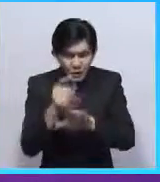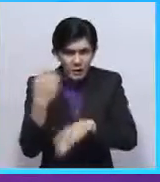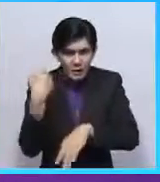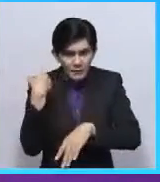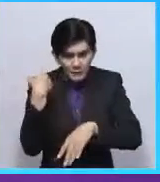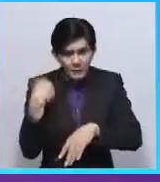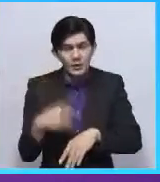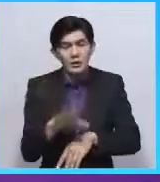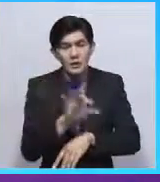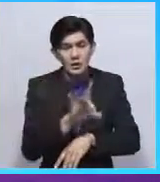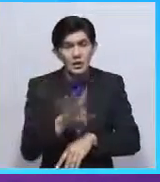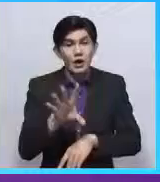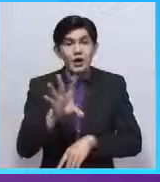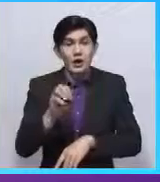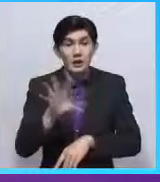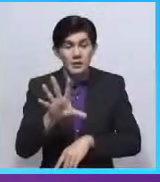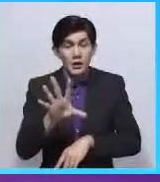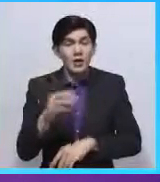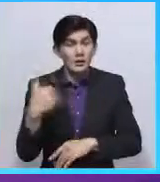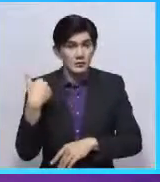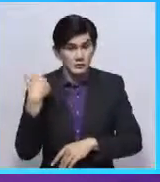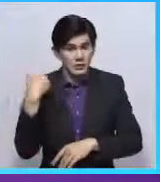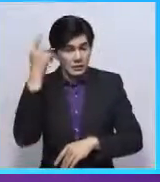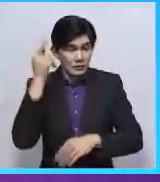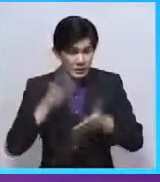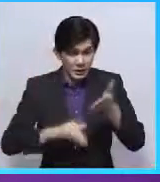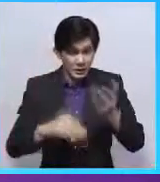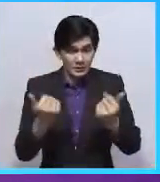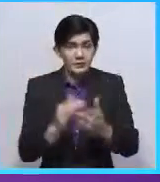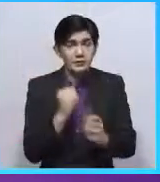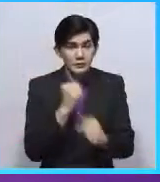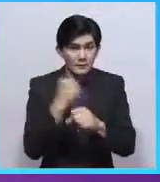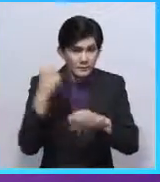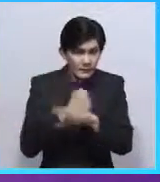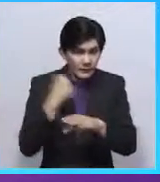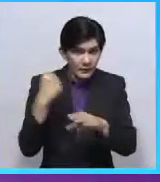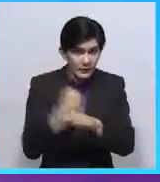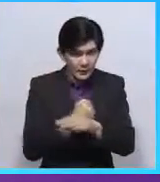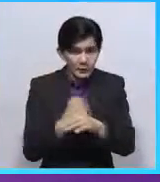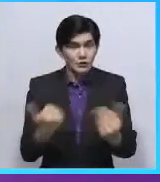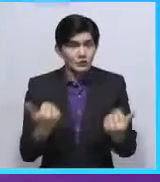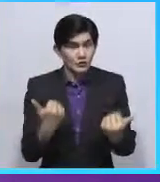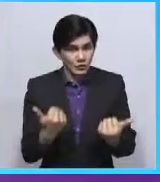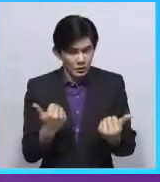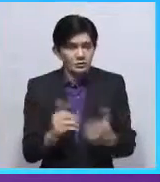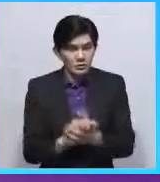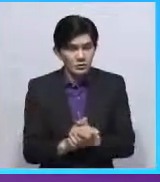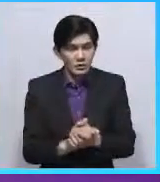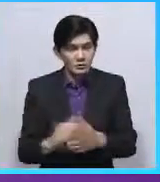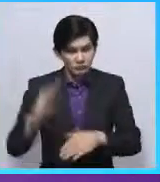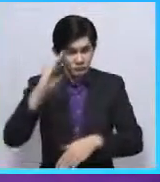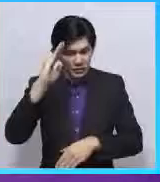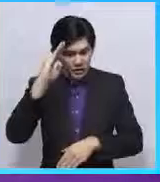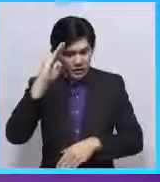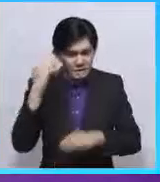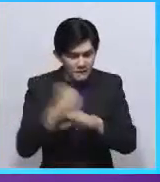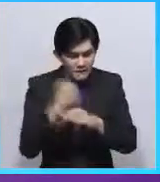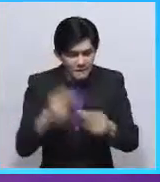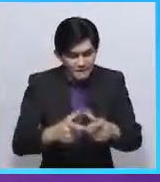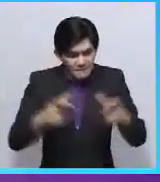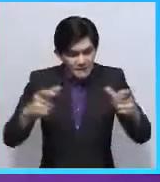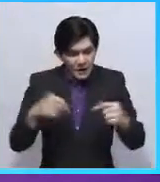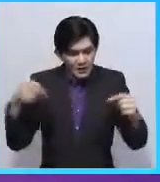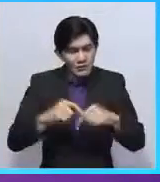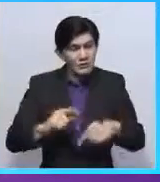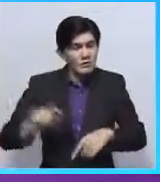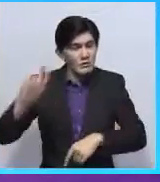ขนาด155 มิลลิเมตรจากกองทัพเกาหลีใต้นะคะซึ่งปัจจุบันเนี่ยการฝึกคอบาโกถือว่าเป็นการฝึกทางทหารที่ใหญ่ที่สุดนะคะ